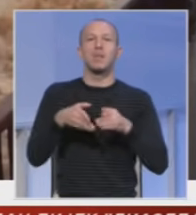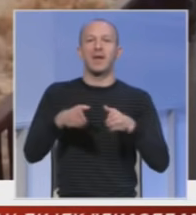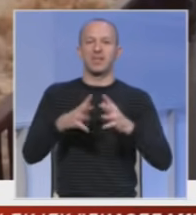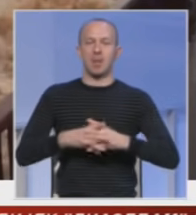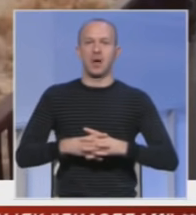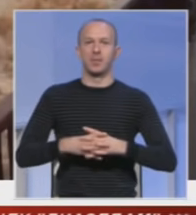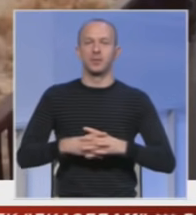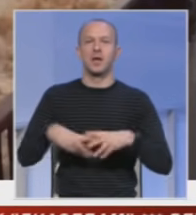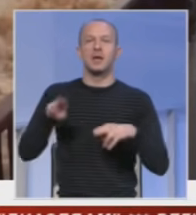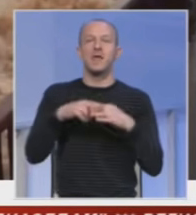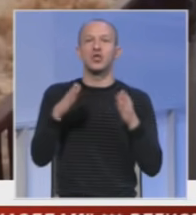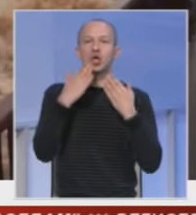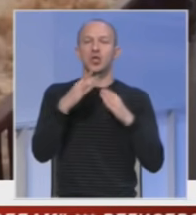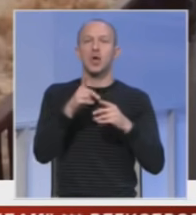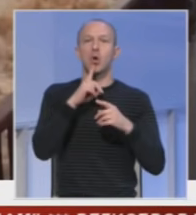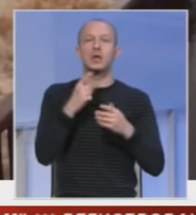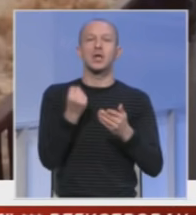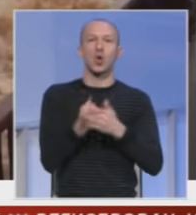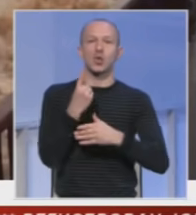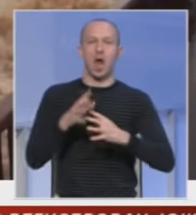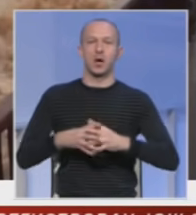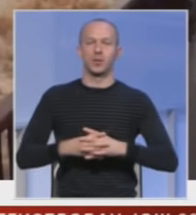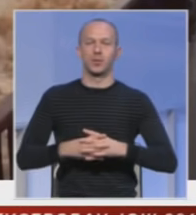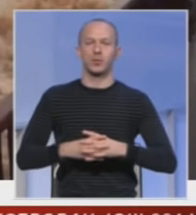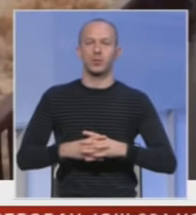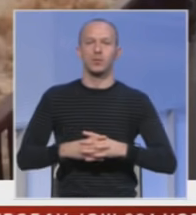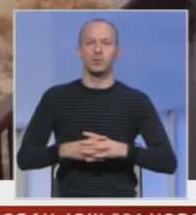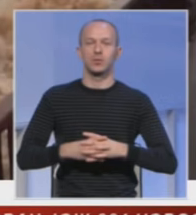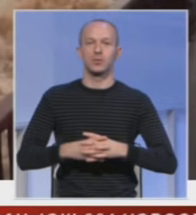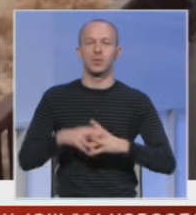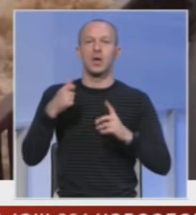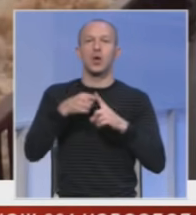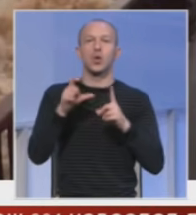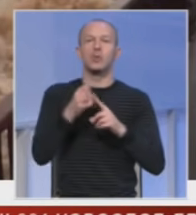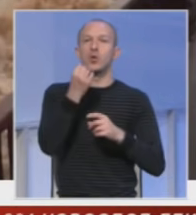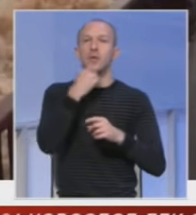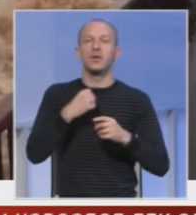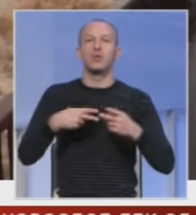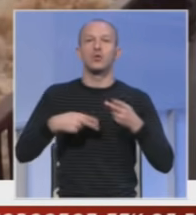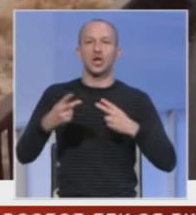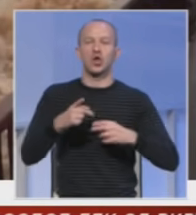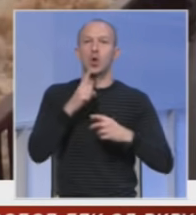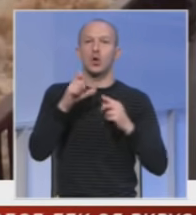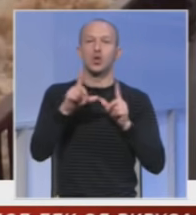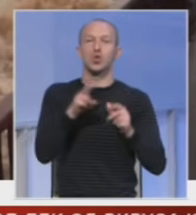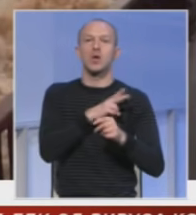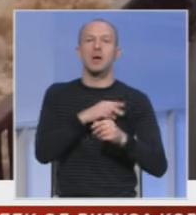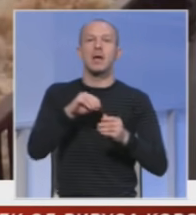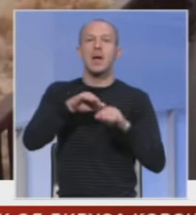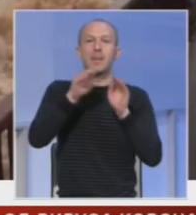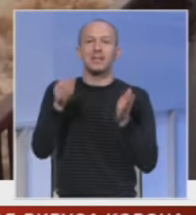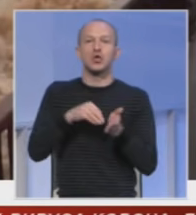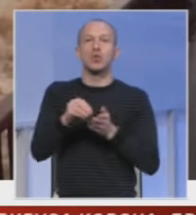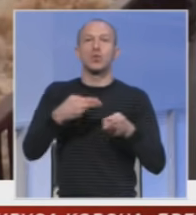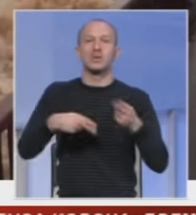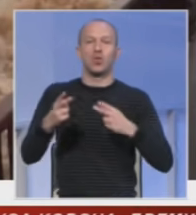pravcem. Najveća šteta koja se dogodila je kod poljoprivrednih proizvođača koji su imali plasteničku